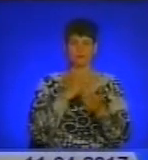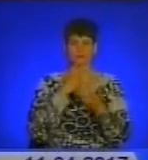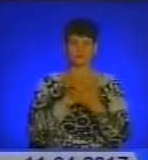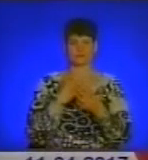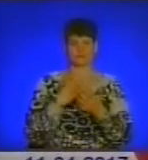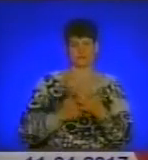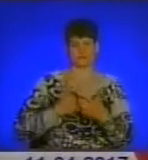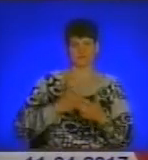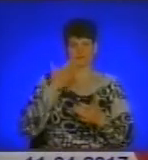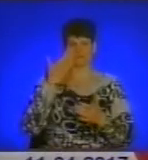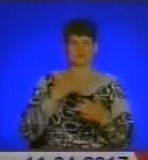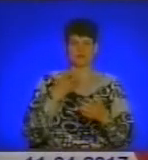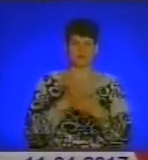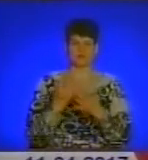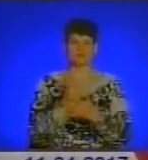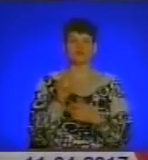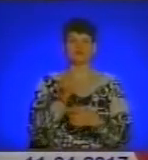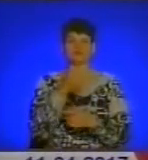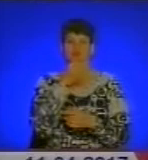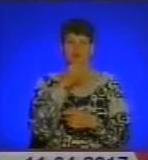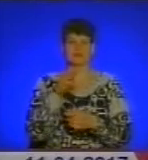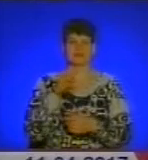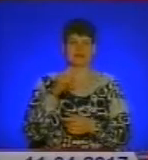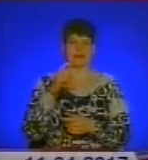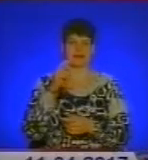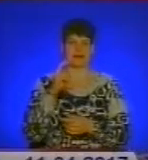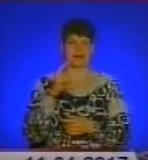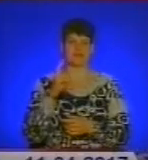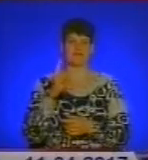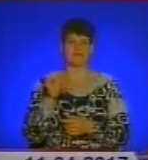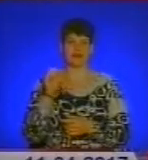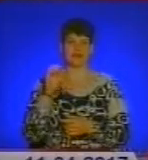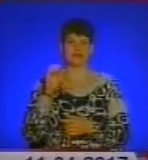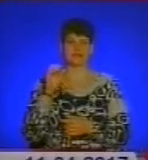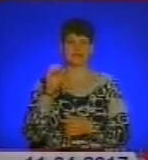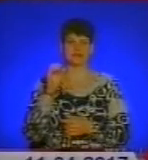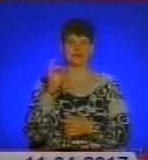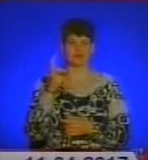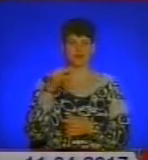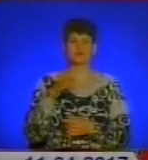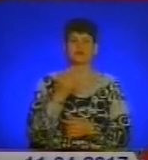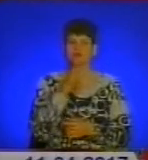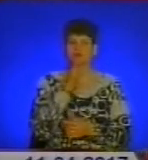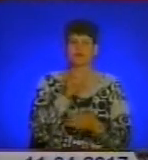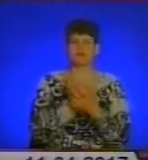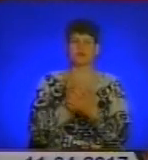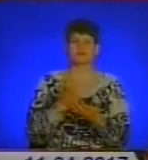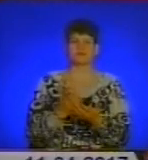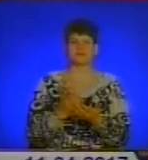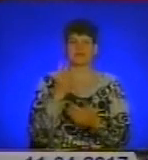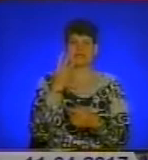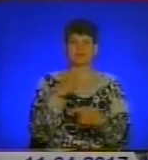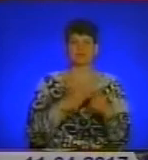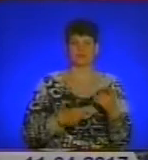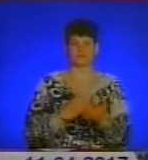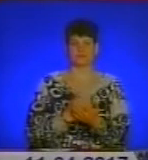змаганнях. Розповіли, чому вподобали саме тхеквондо. Скільки ти років займаєшся, скільки часу займаєшся вже тхеквондо?